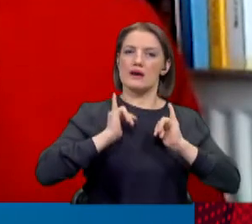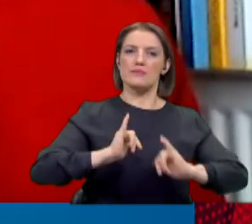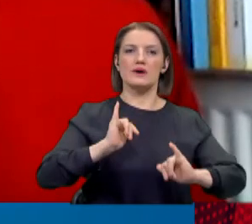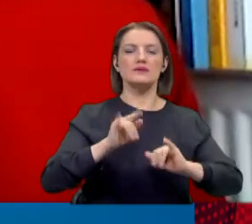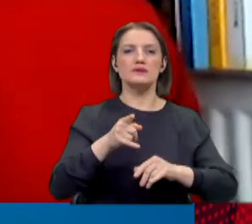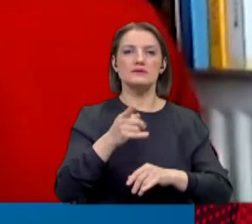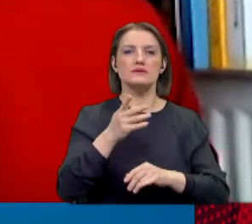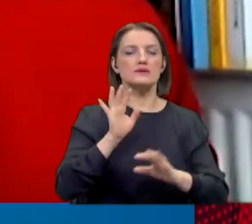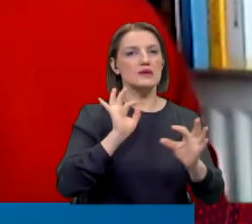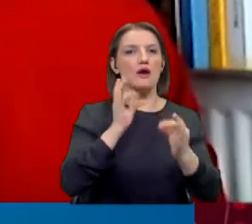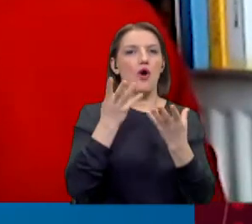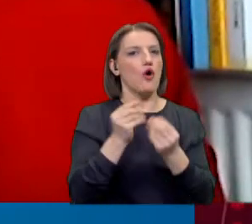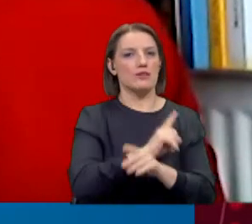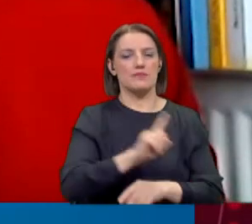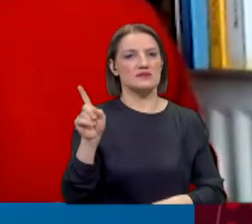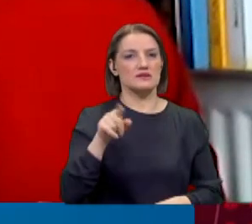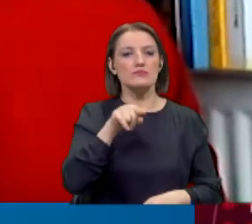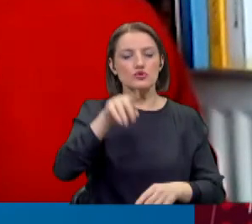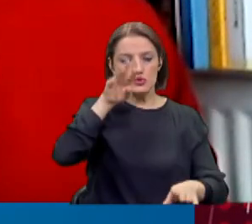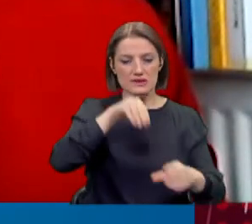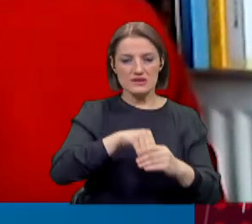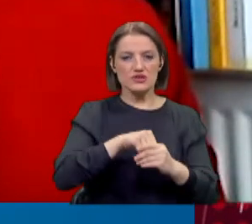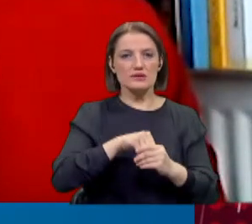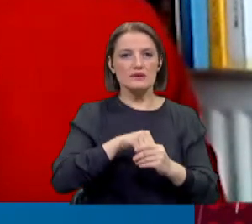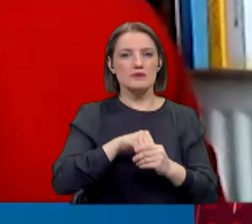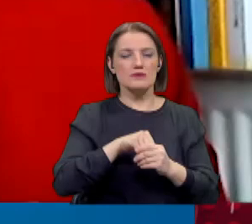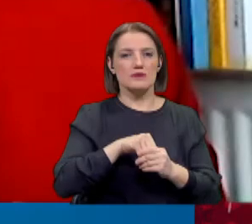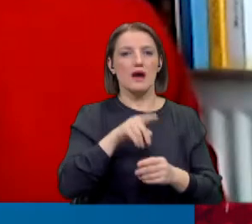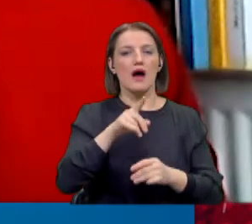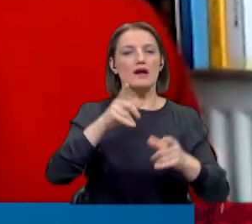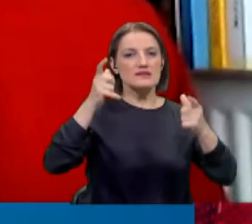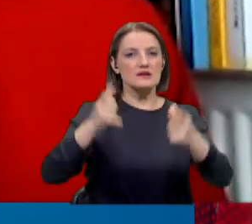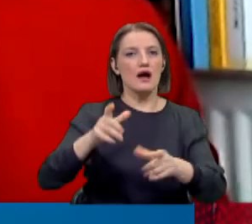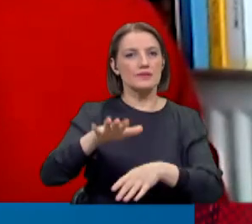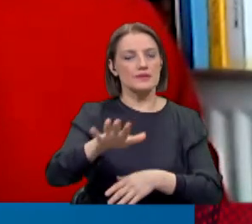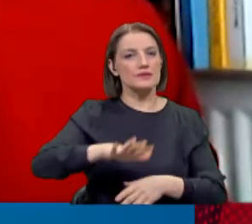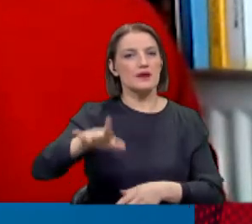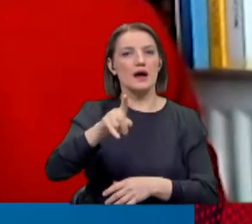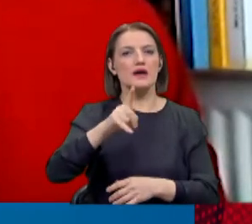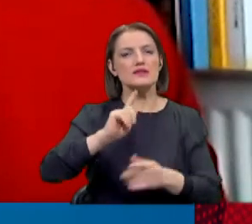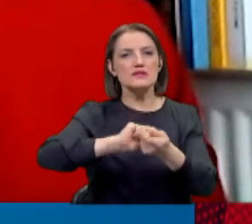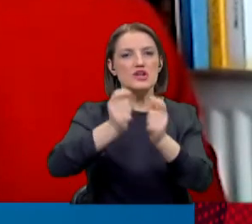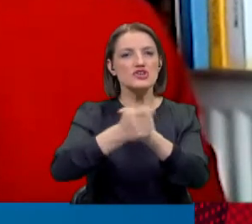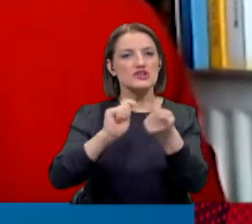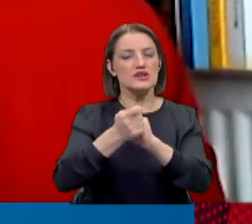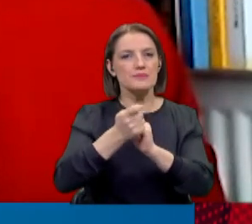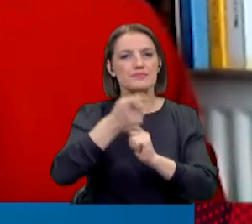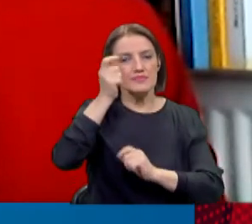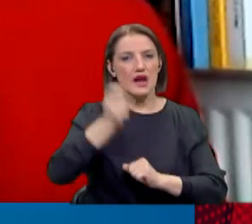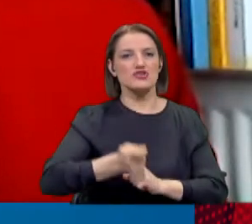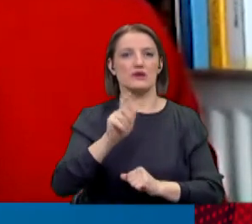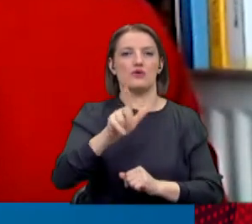iletilerde olmaz bunun için aktif bir biçimde sahada birtakım değişimleri de gerçek Ne